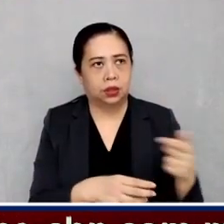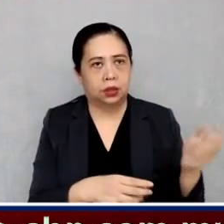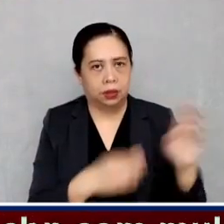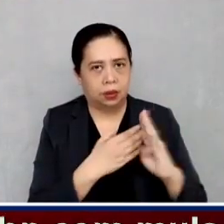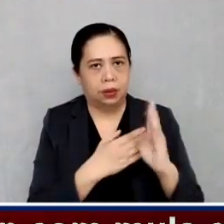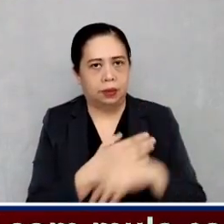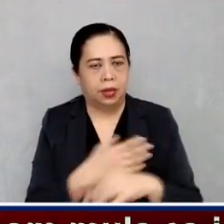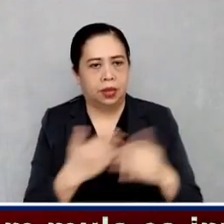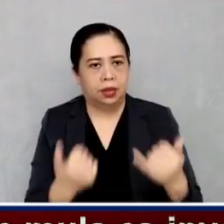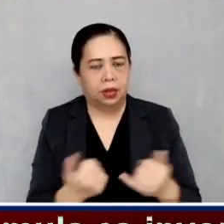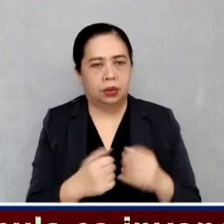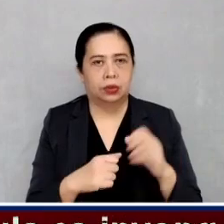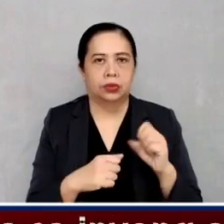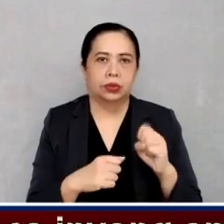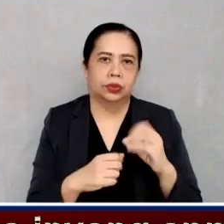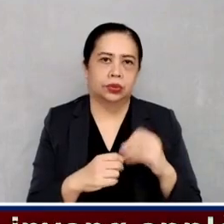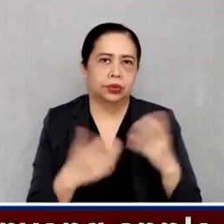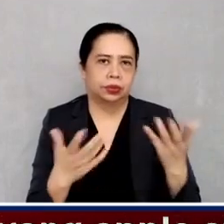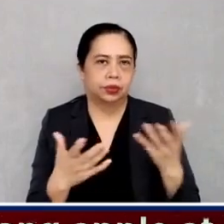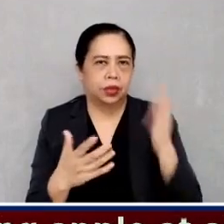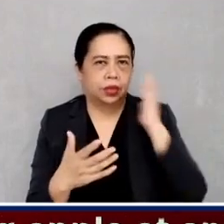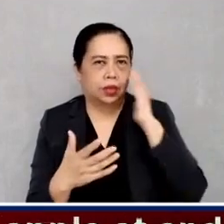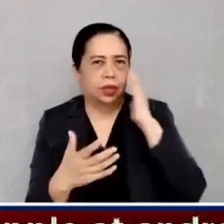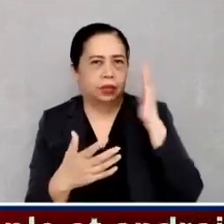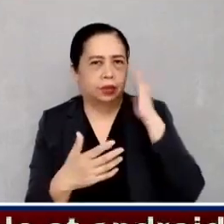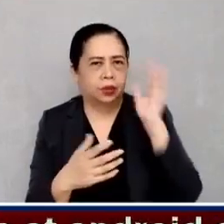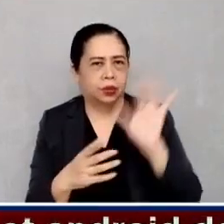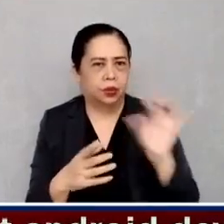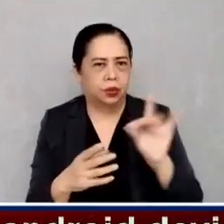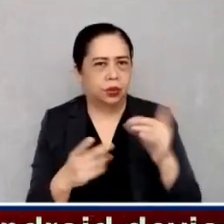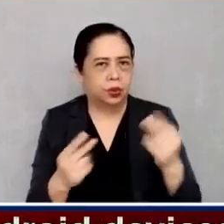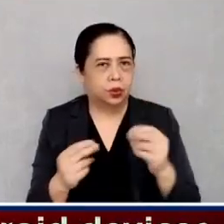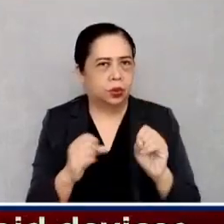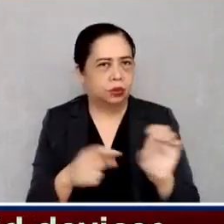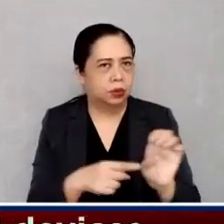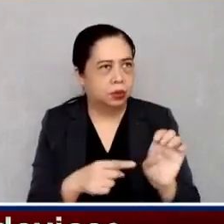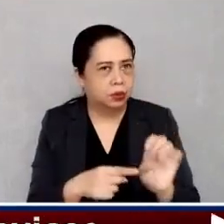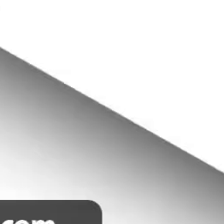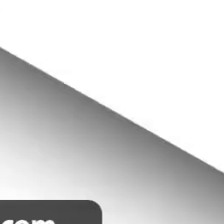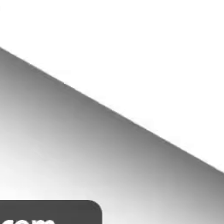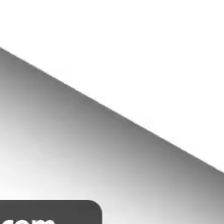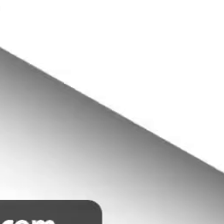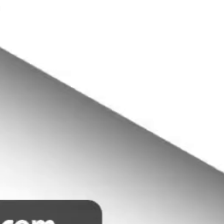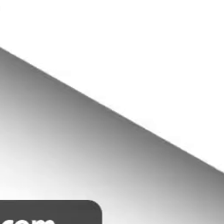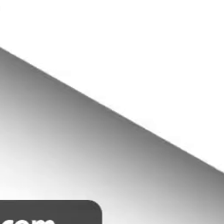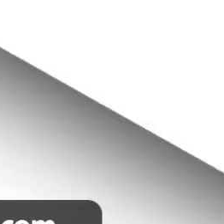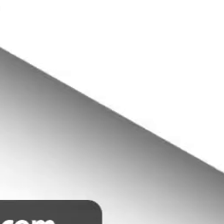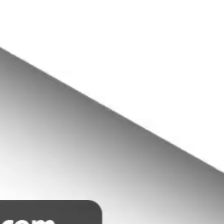natin kaya medyo alam na nilang gagawin just in case magkaroon ng problema.